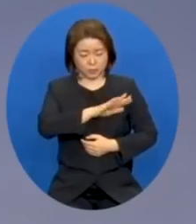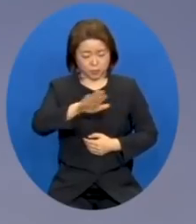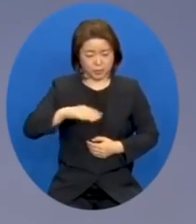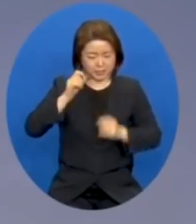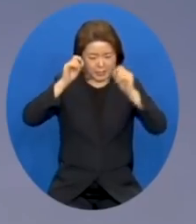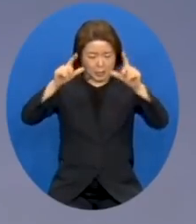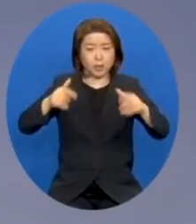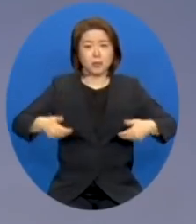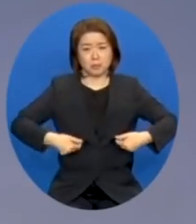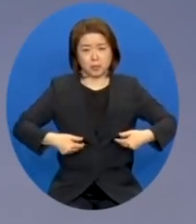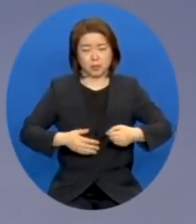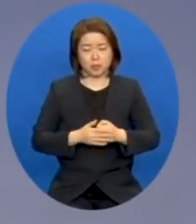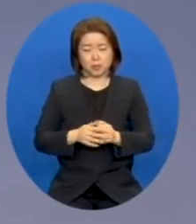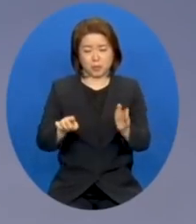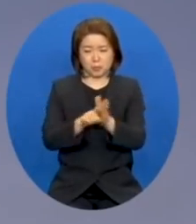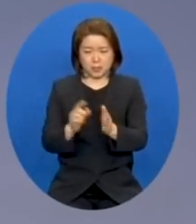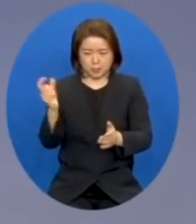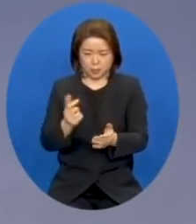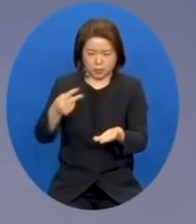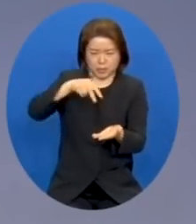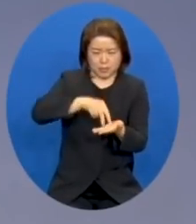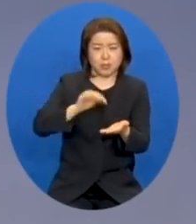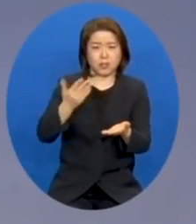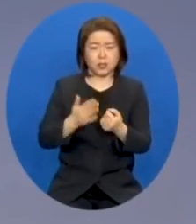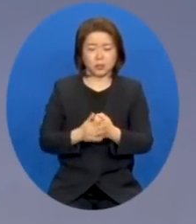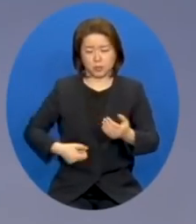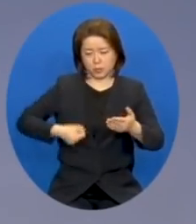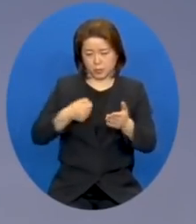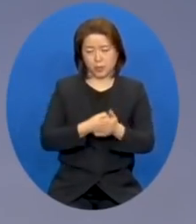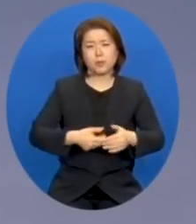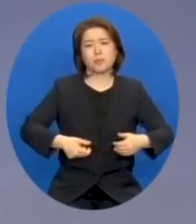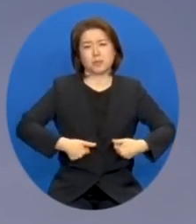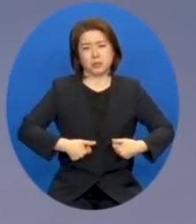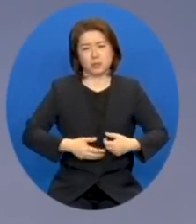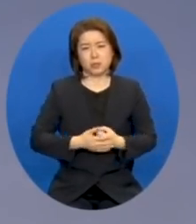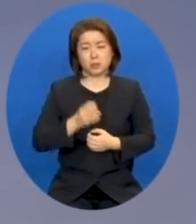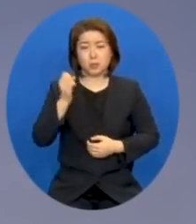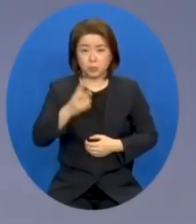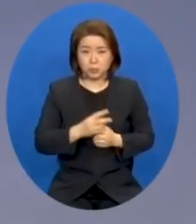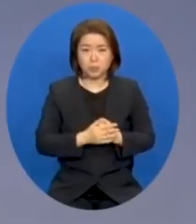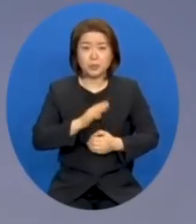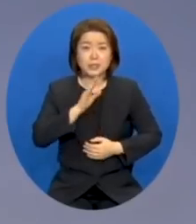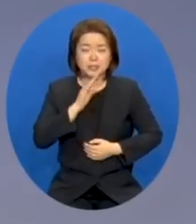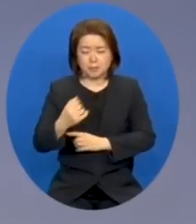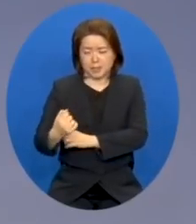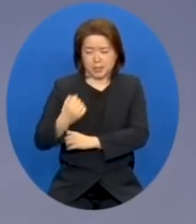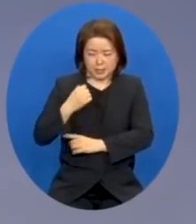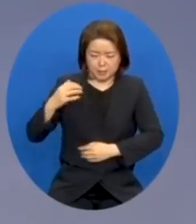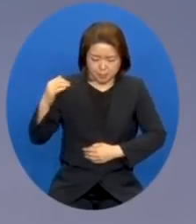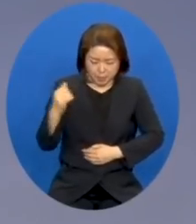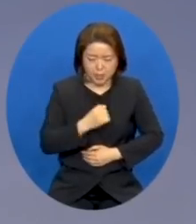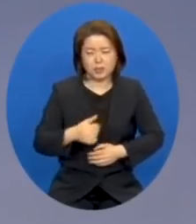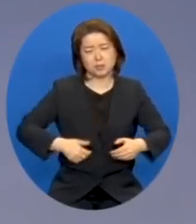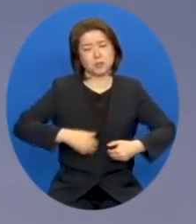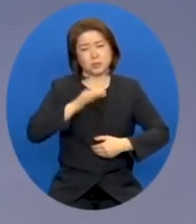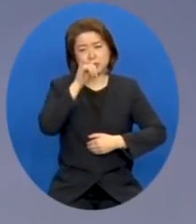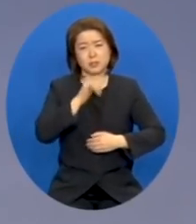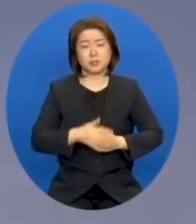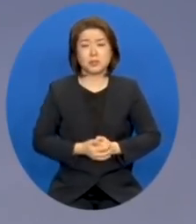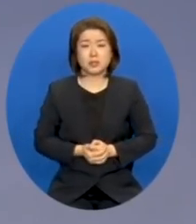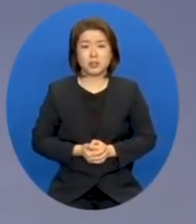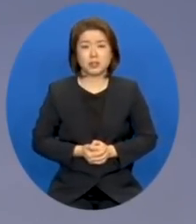하고 믿음에 굳게 서야 하고 용감 해야되고 그리고 정말 힘을 얻어야 합니다